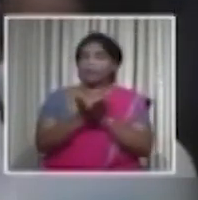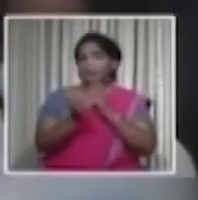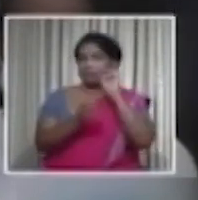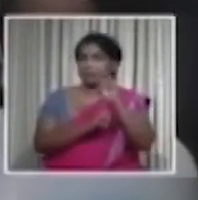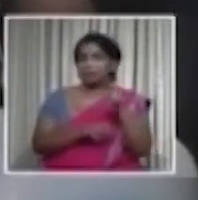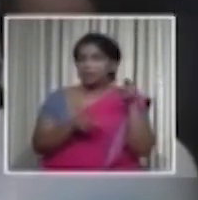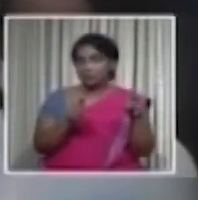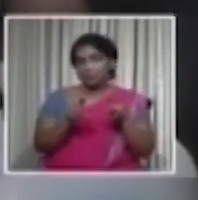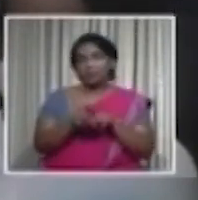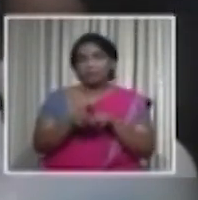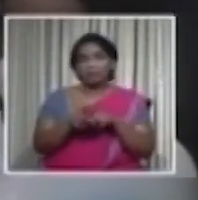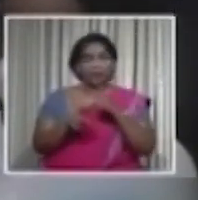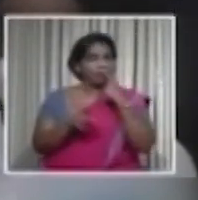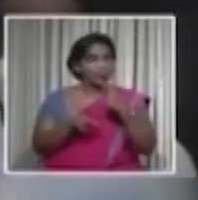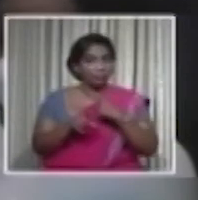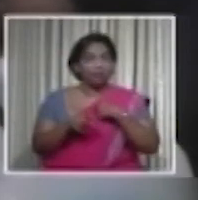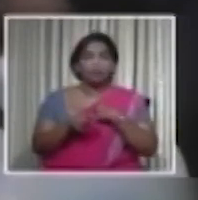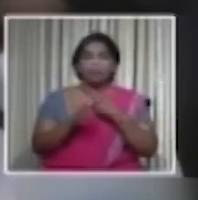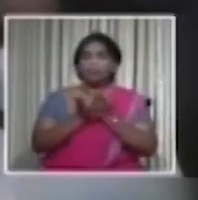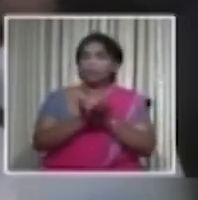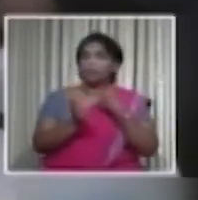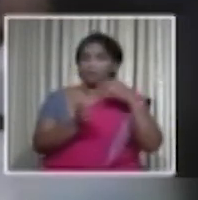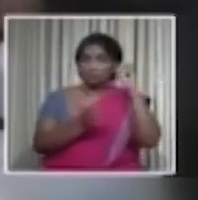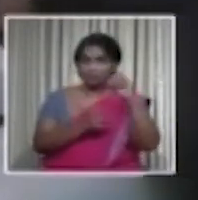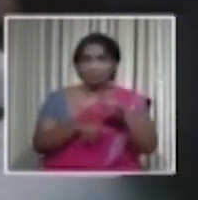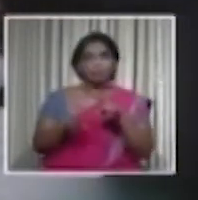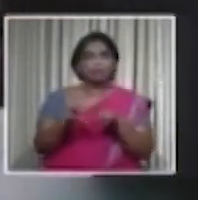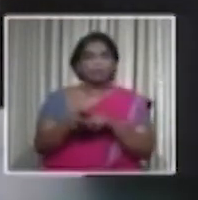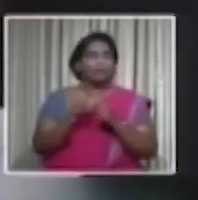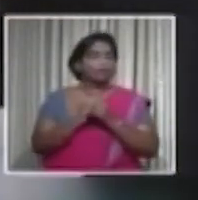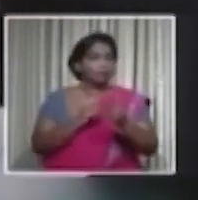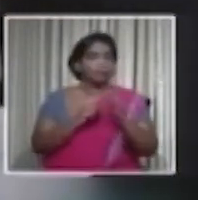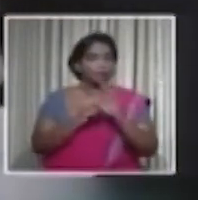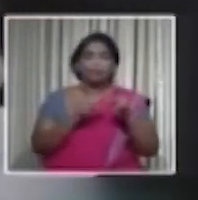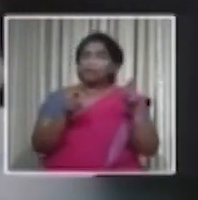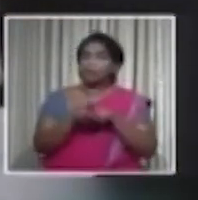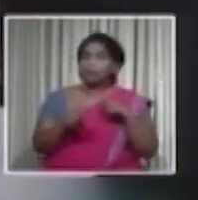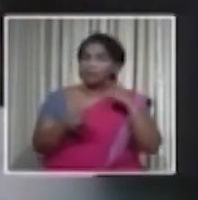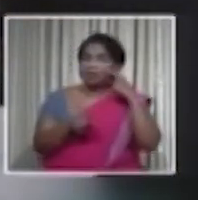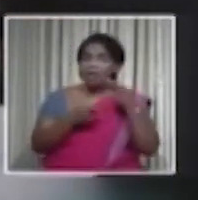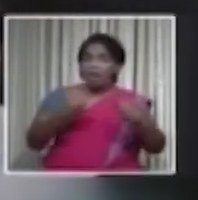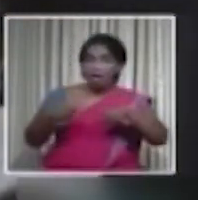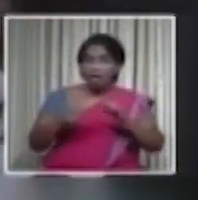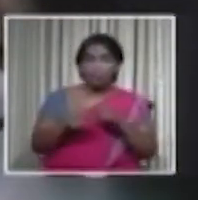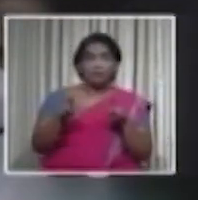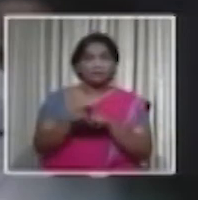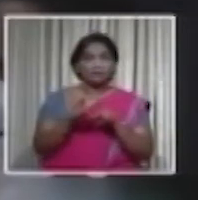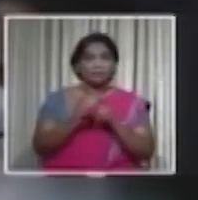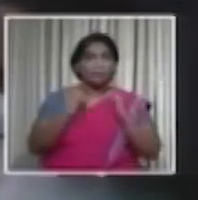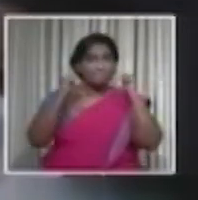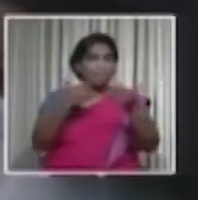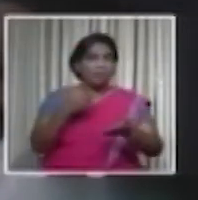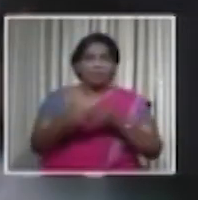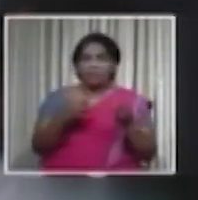අනුව ඒකට වුන් කන් දීලා අපි පරිශේවිස් එකක් දාන්න කටයුතු කරමින් යනවා. තමුන්නාංශ හිතන්නේ ආප්ප කඩේ ආප්ප පුච්චන වාගේ පාලං හදන්න